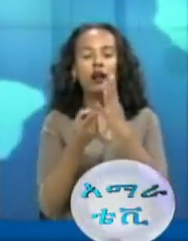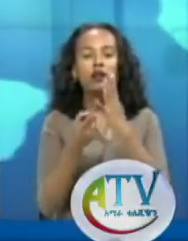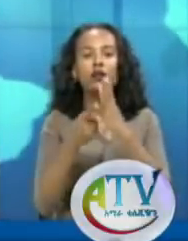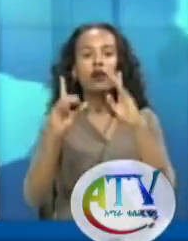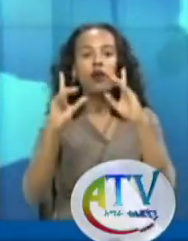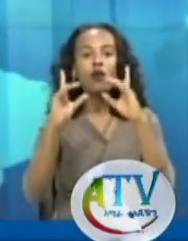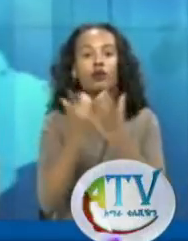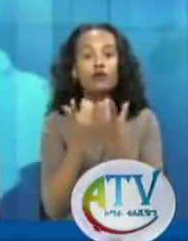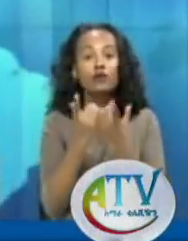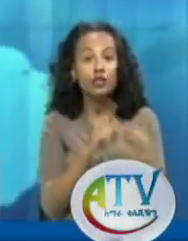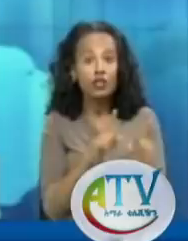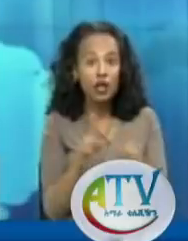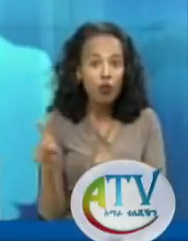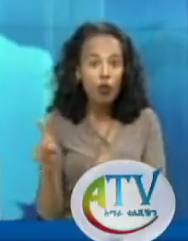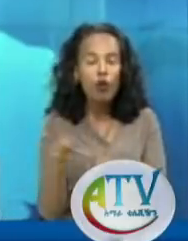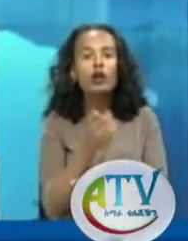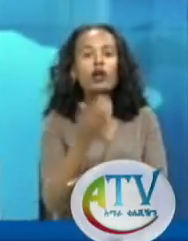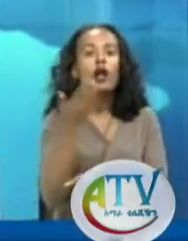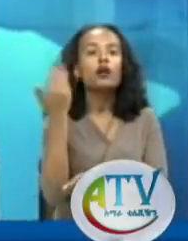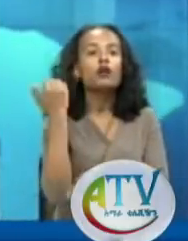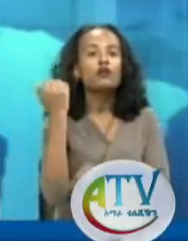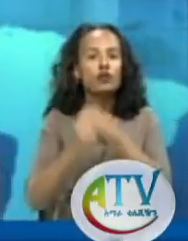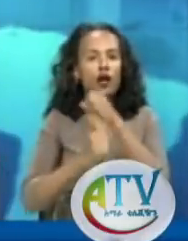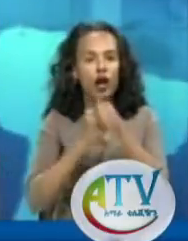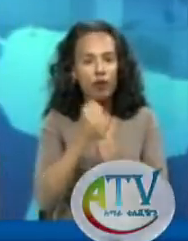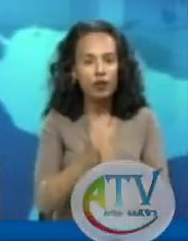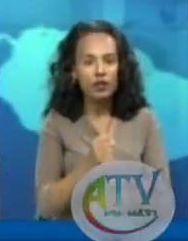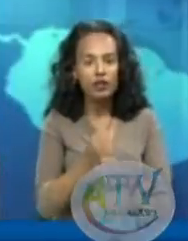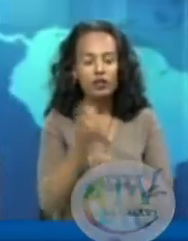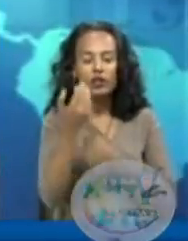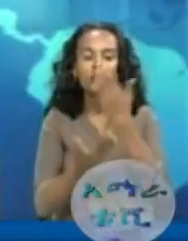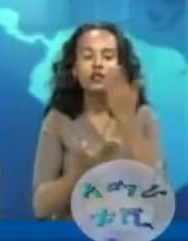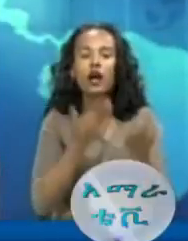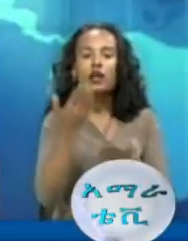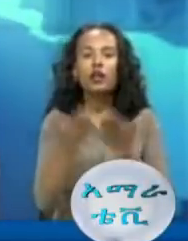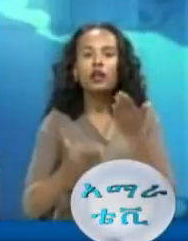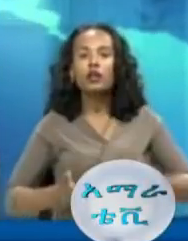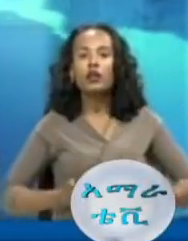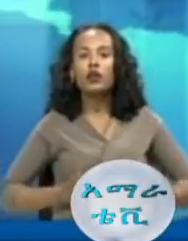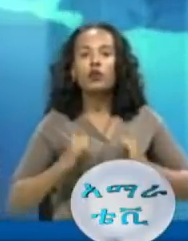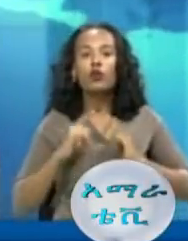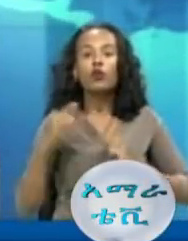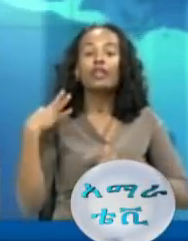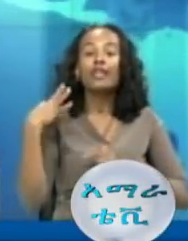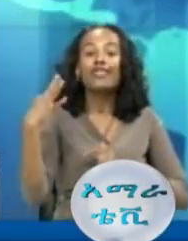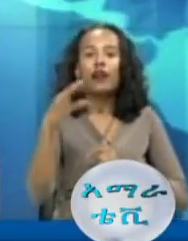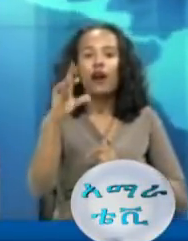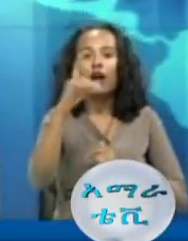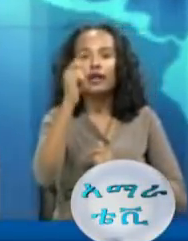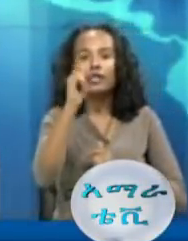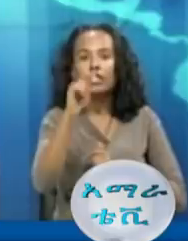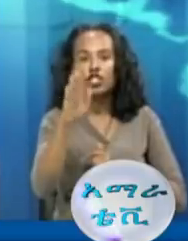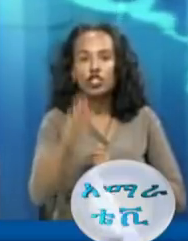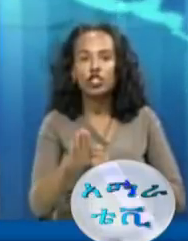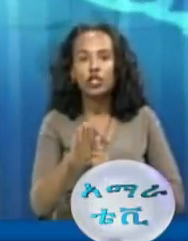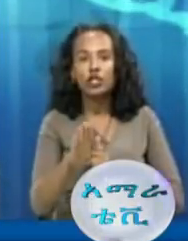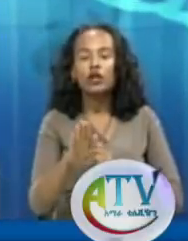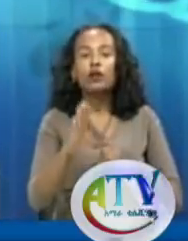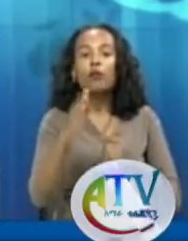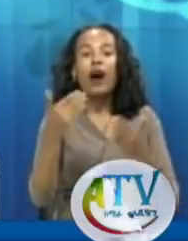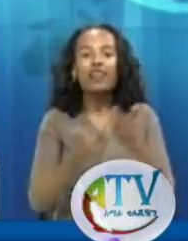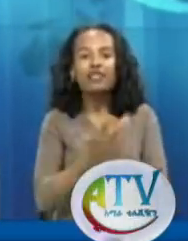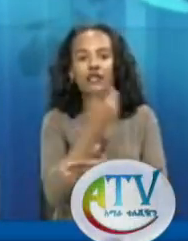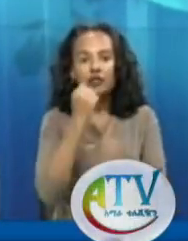ደግሞ ላለፉት ዓመታት ሲያገለግል የኖረውን የጤና ኤክስቴንሽንን